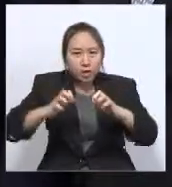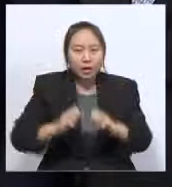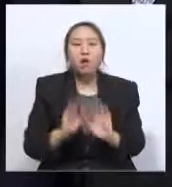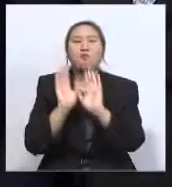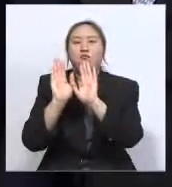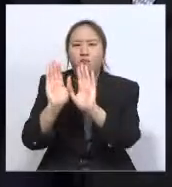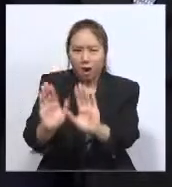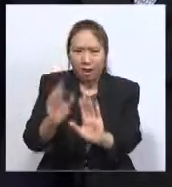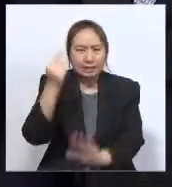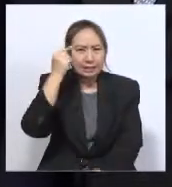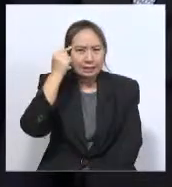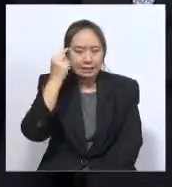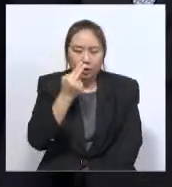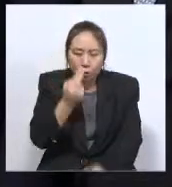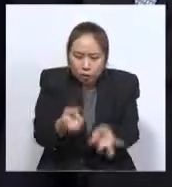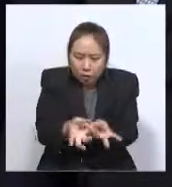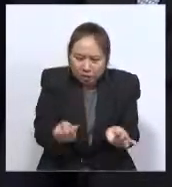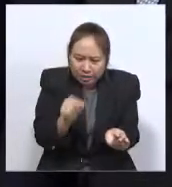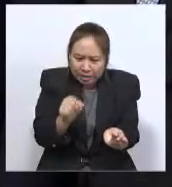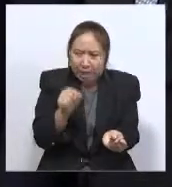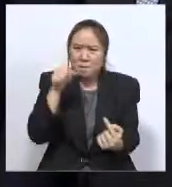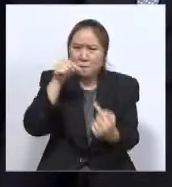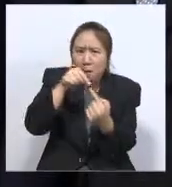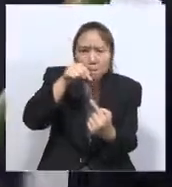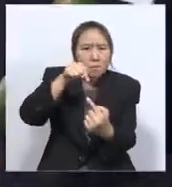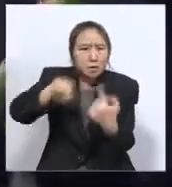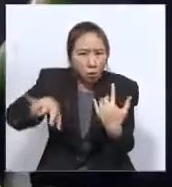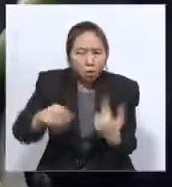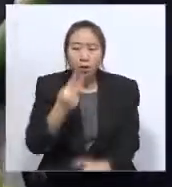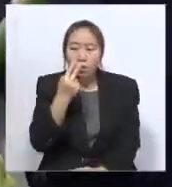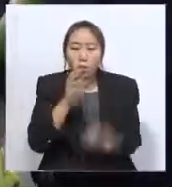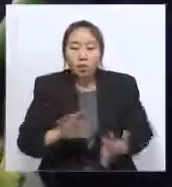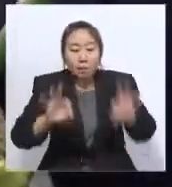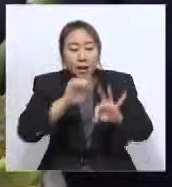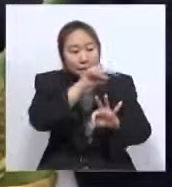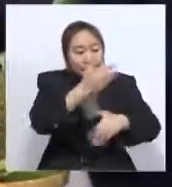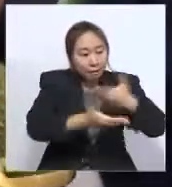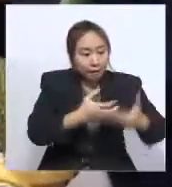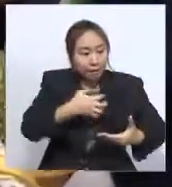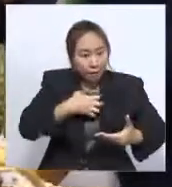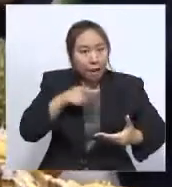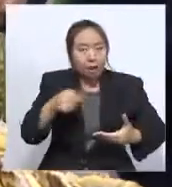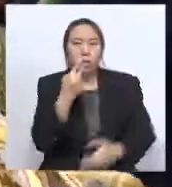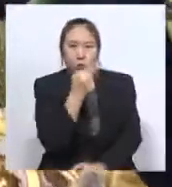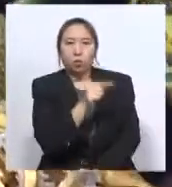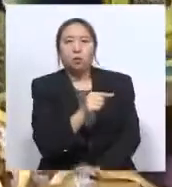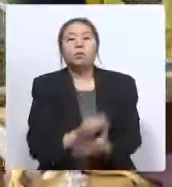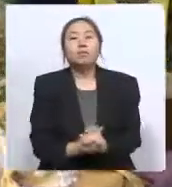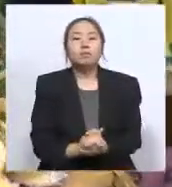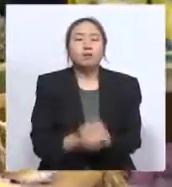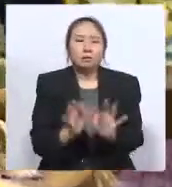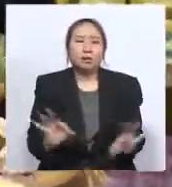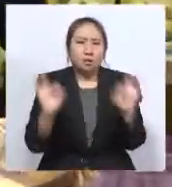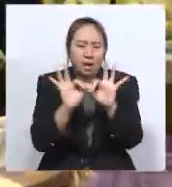นึงถึงความเหมาะสมของพื้นที่ในการปลูกและดูความต้องการของตลาดเป็นหลักขณะเดียวกันต้องสร้างความเข้าใจเกี่ย